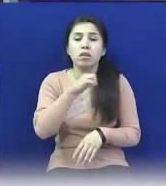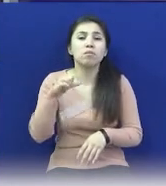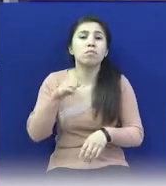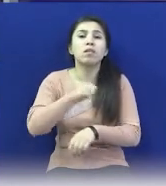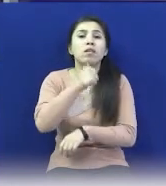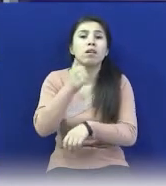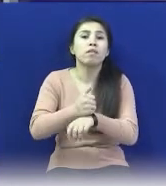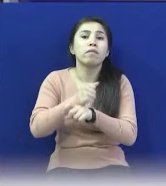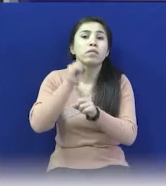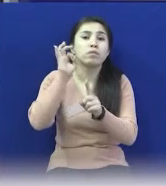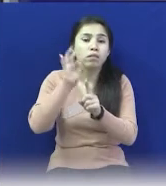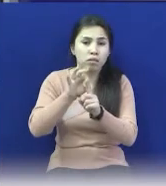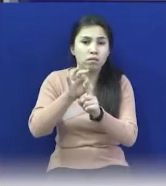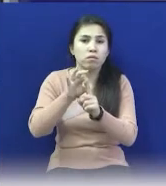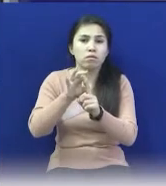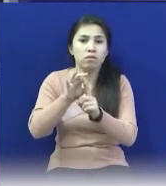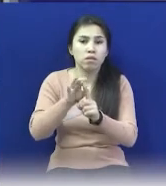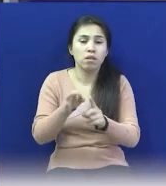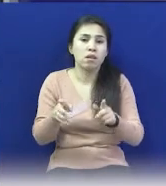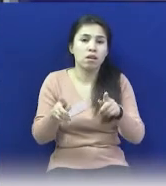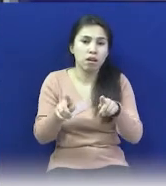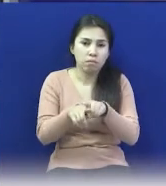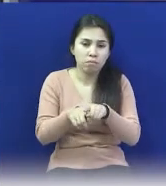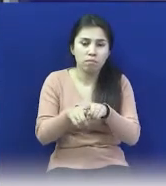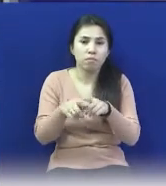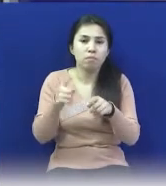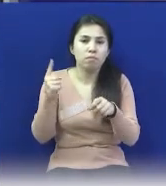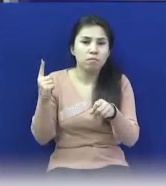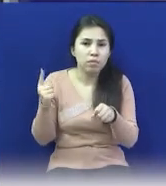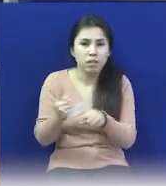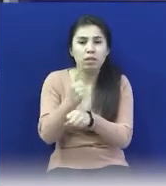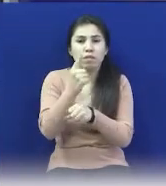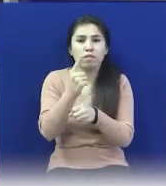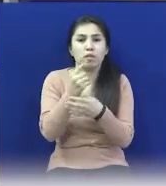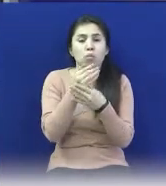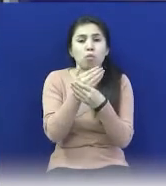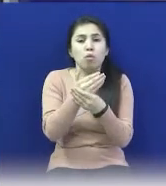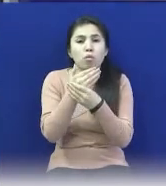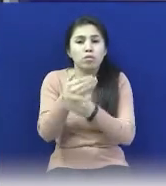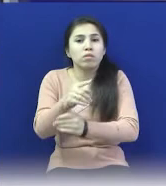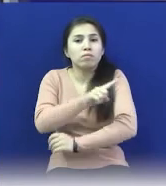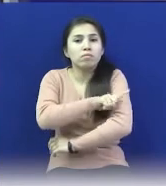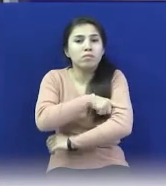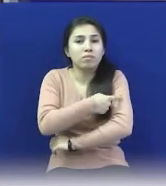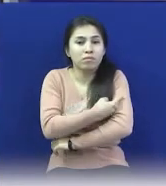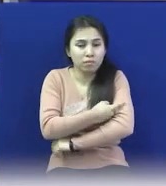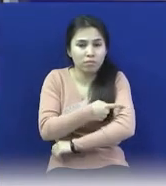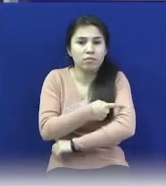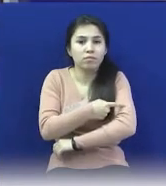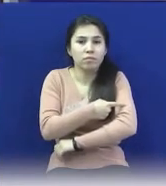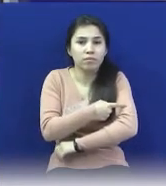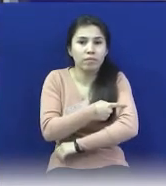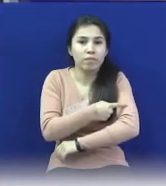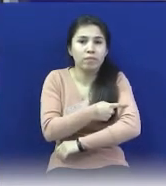и квазигосударственных учреждений, а также известных граждан и общественных деятелей области. Спикером на этот раз